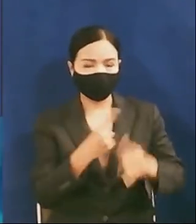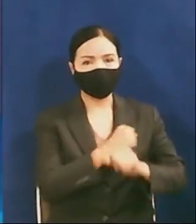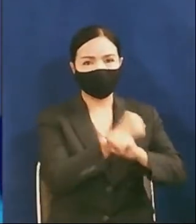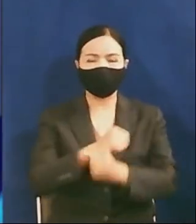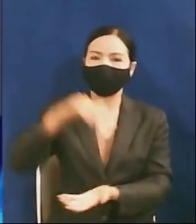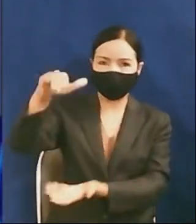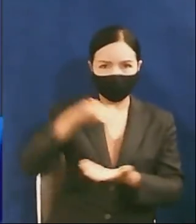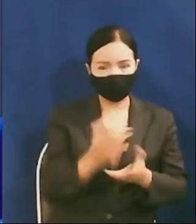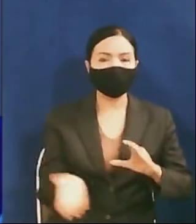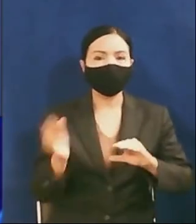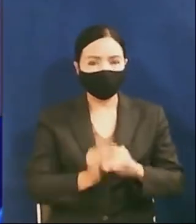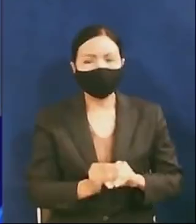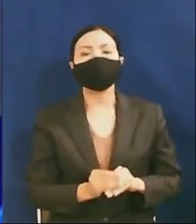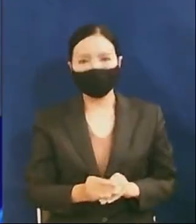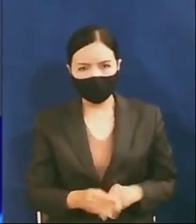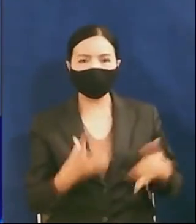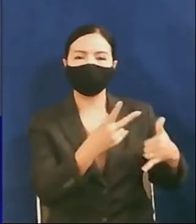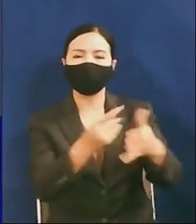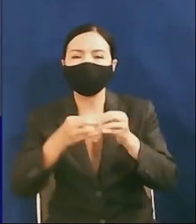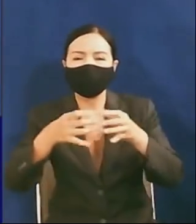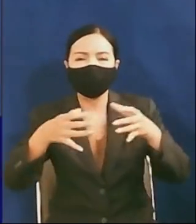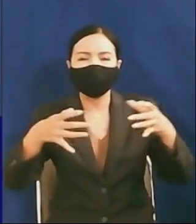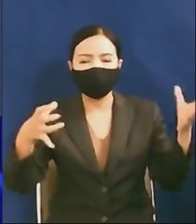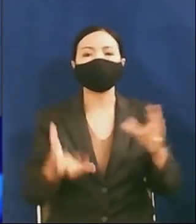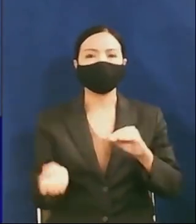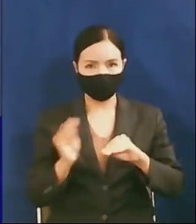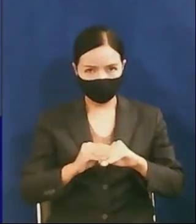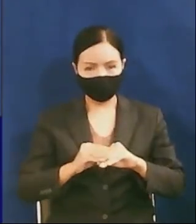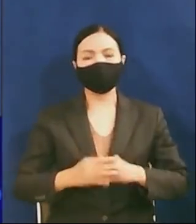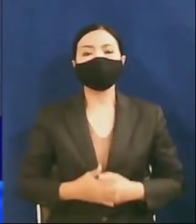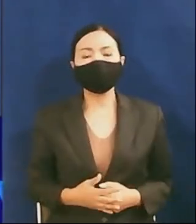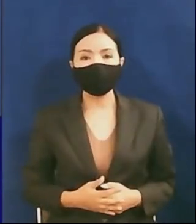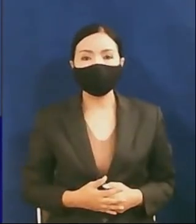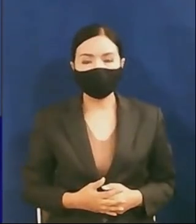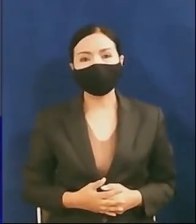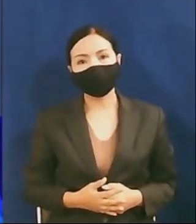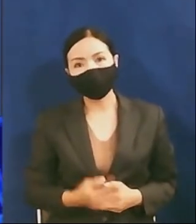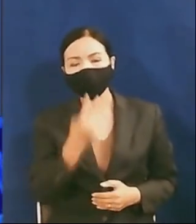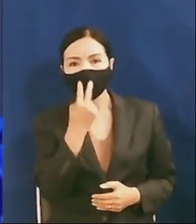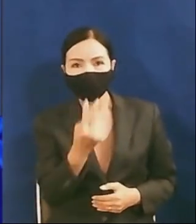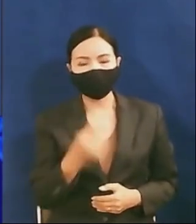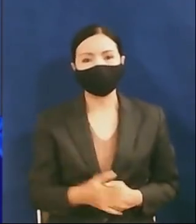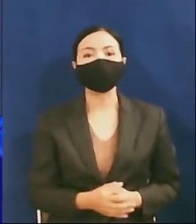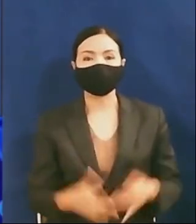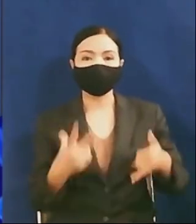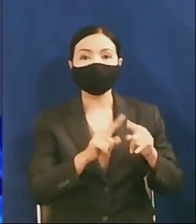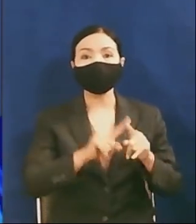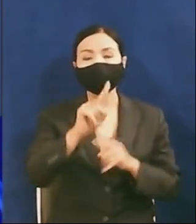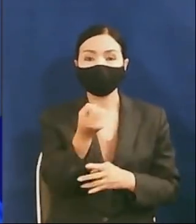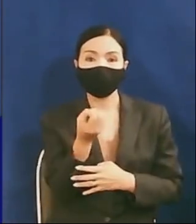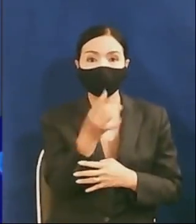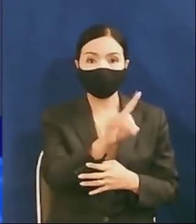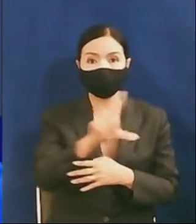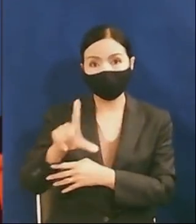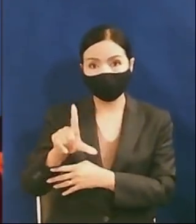ให้เราฉีดได้ครอบคลุมกว้างขวางมากขึ้นเรื่อยๆนะครับถ้าเราแยกมาดูในส่วนของเข็มที่1ที่ว่า18ล้